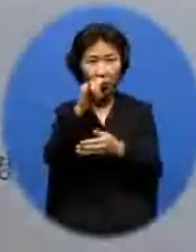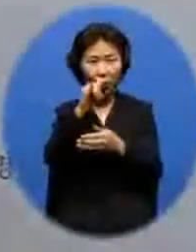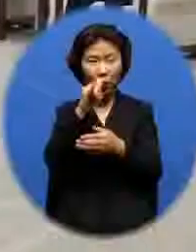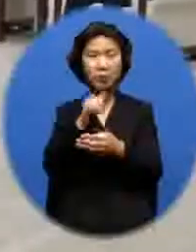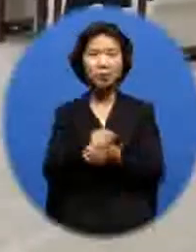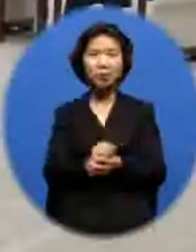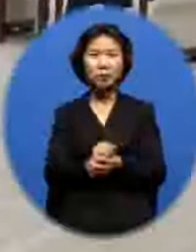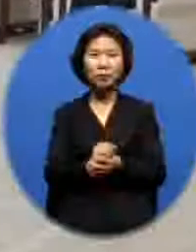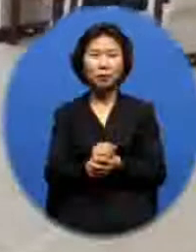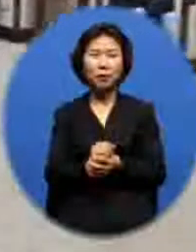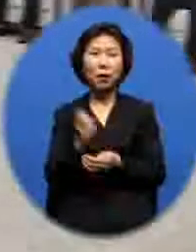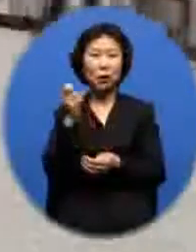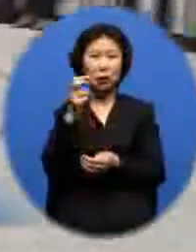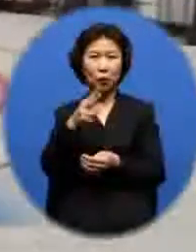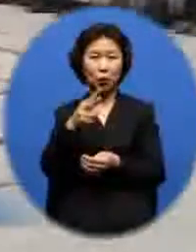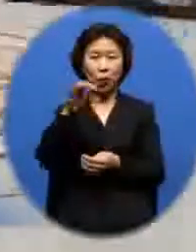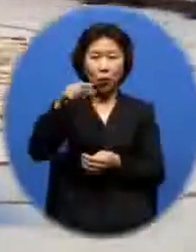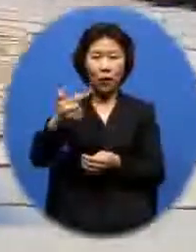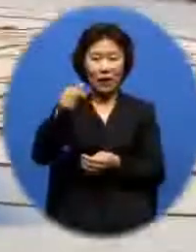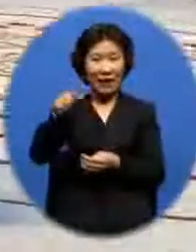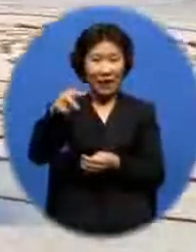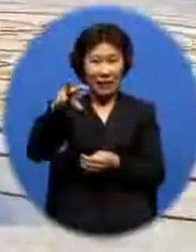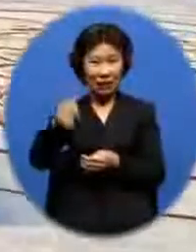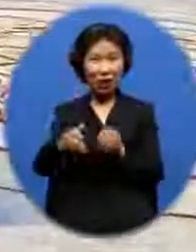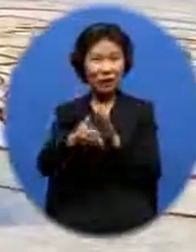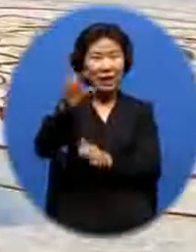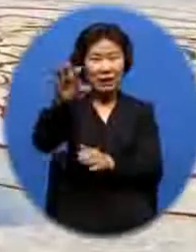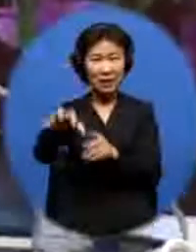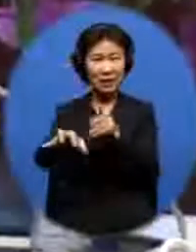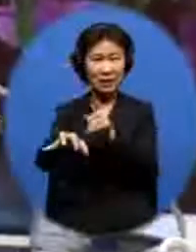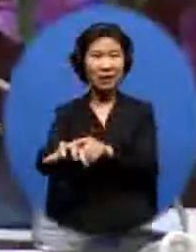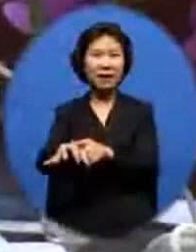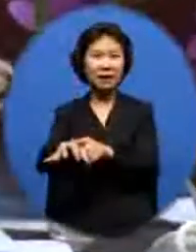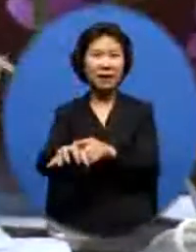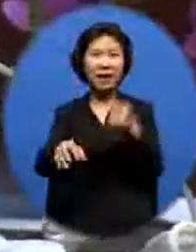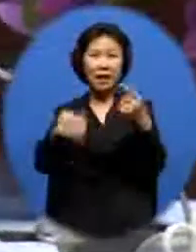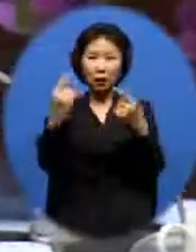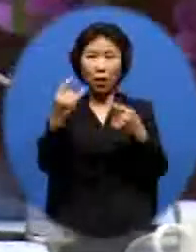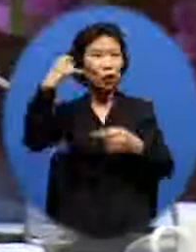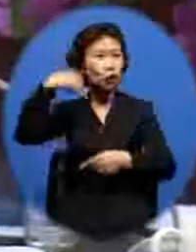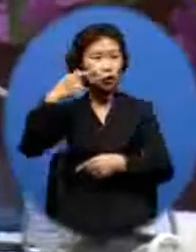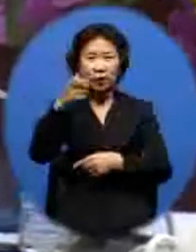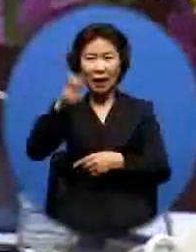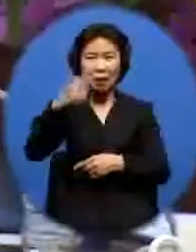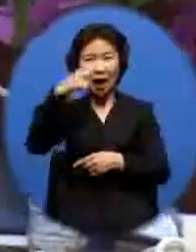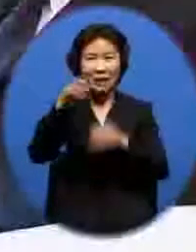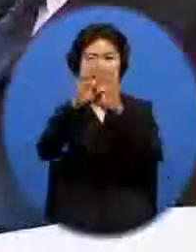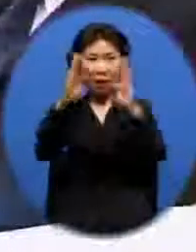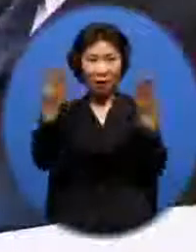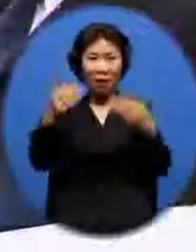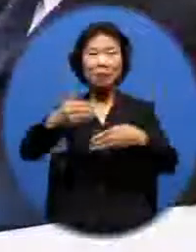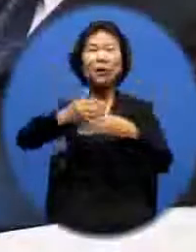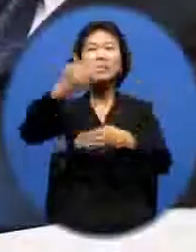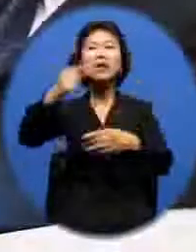넓혔습니다. 또 윈난성 쿤밍시에서 열린 제1회 중국 남아시아 박람회 개막식에 참석해 각국 정상급